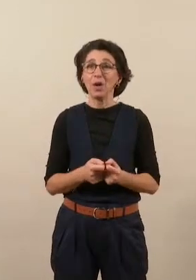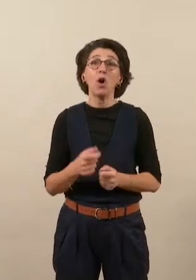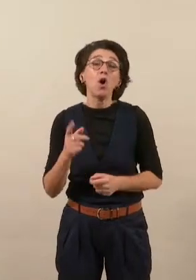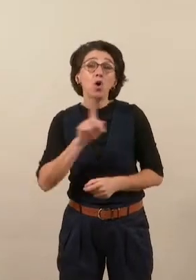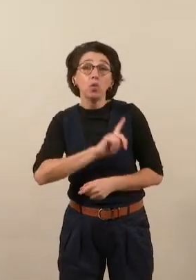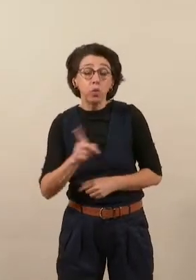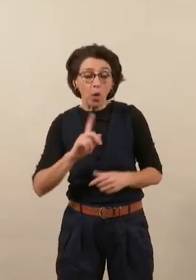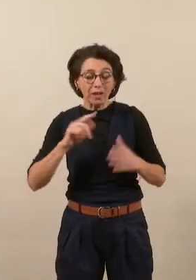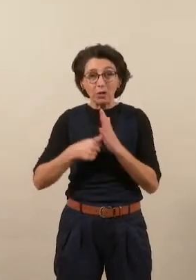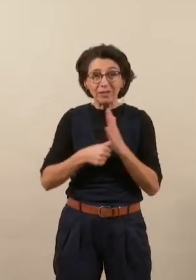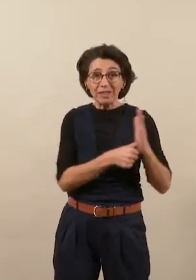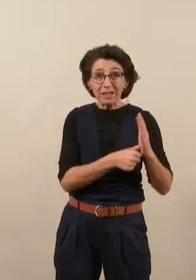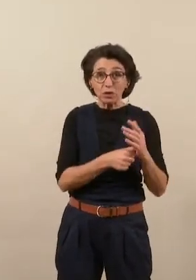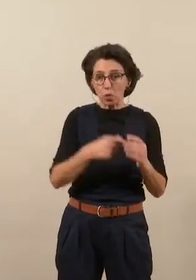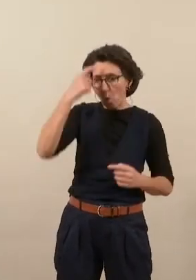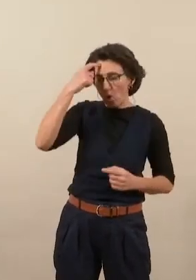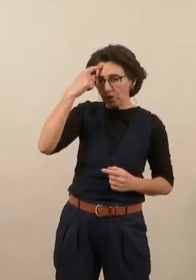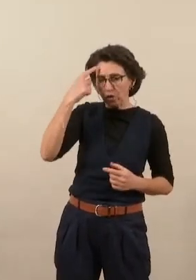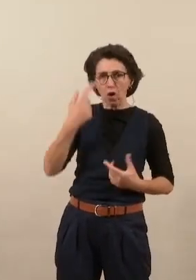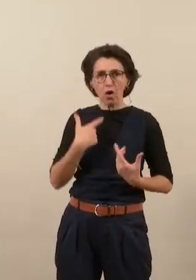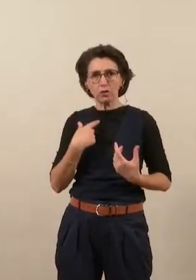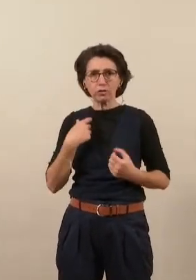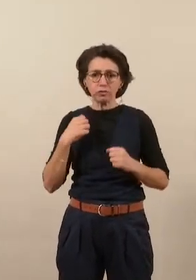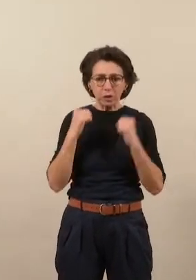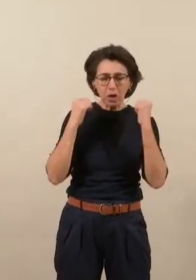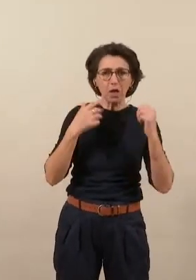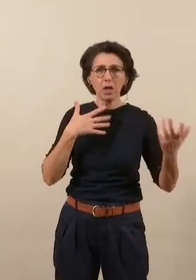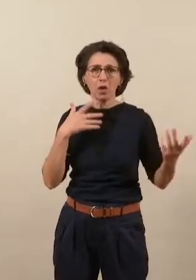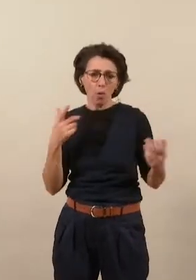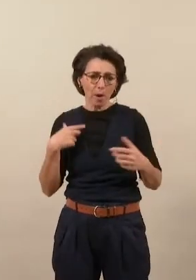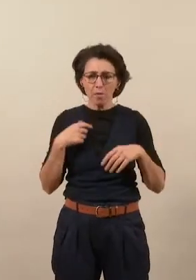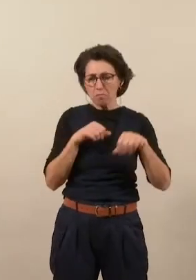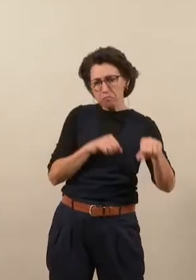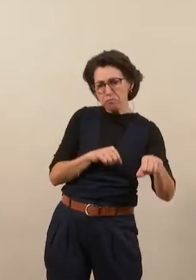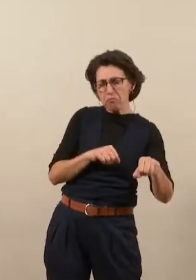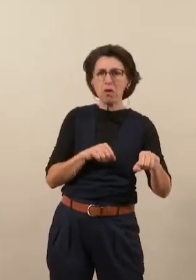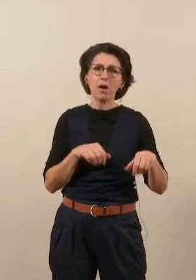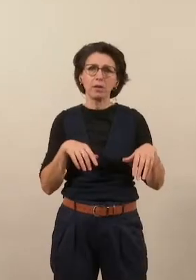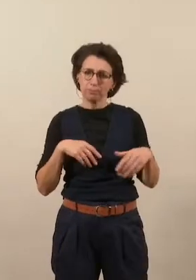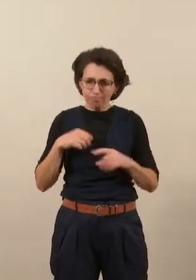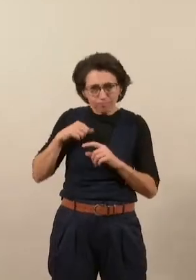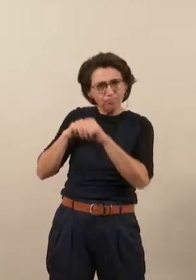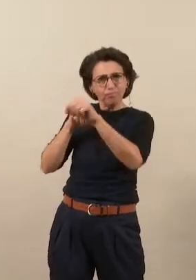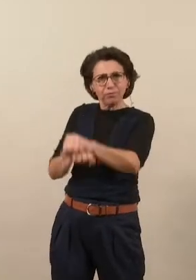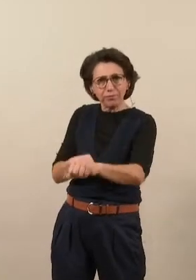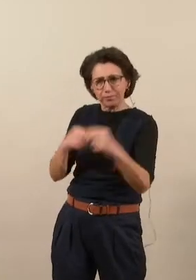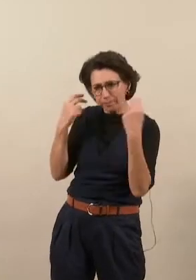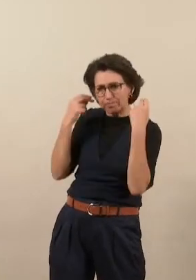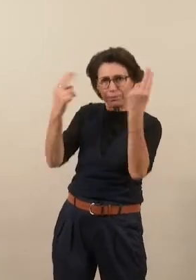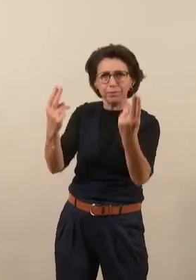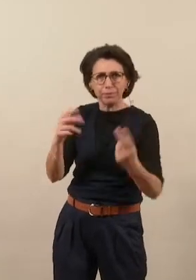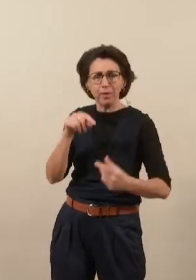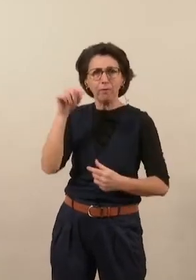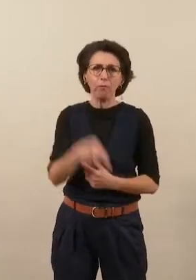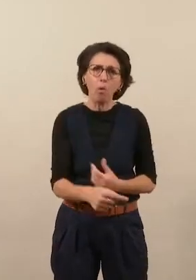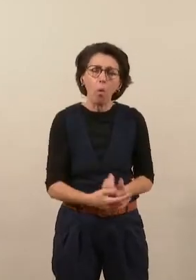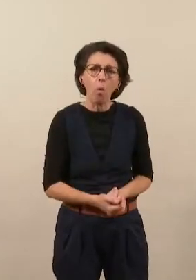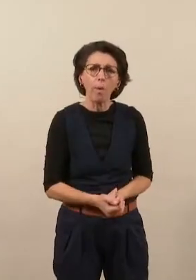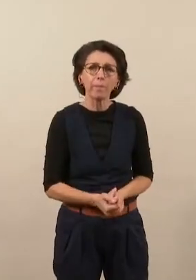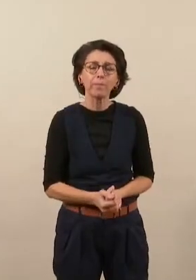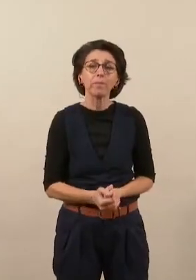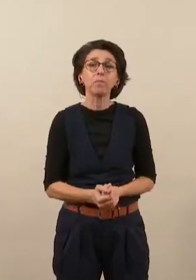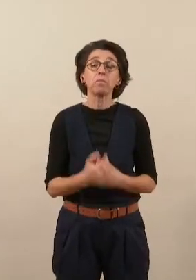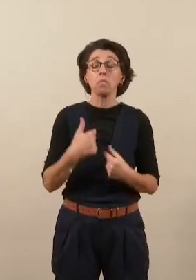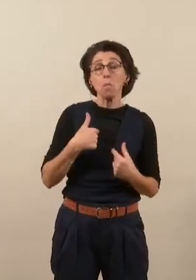enragée, conçue non pas comme évasion ou passivité, mais comme résistance, défi, révolte.